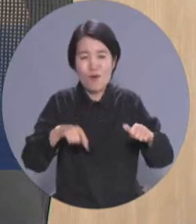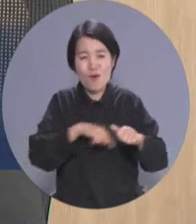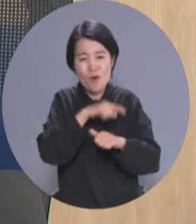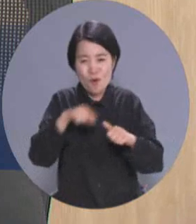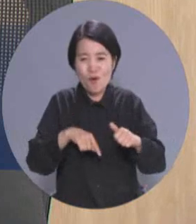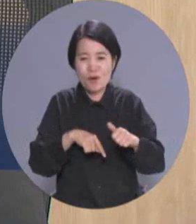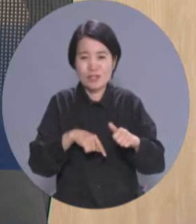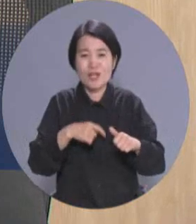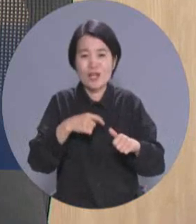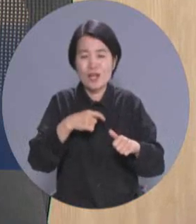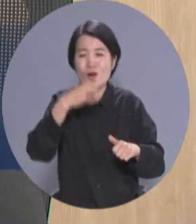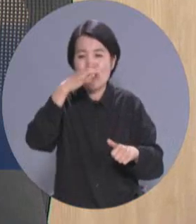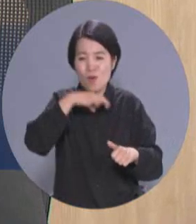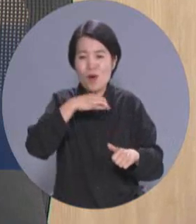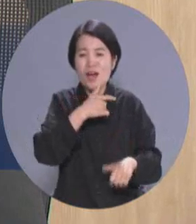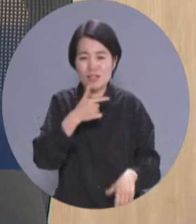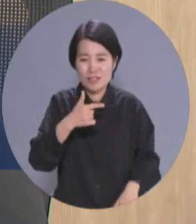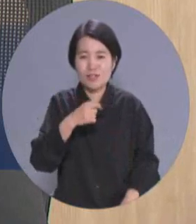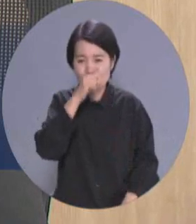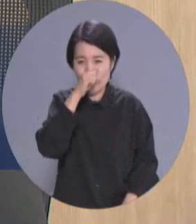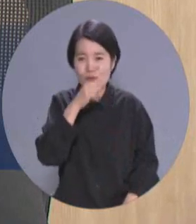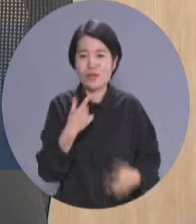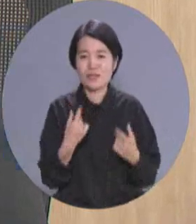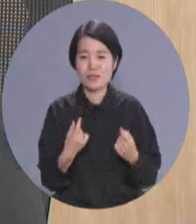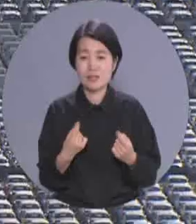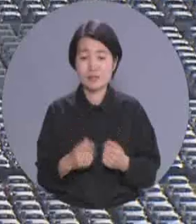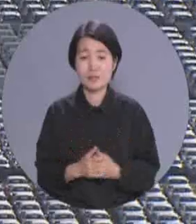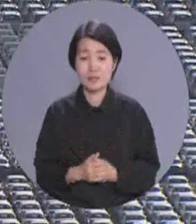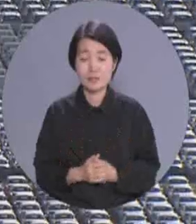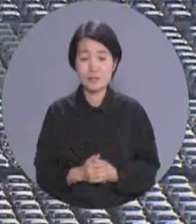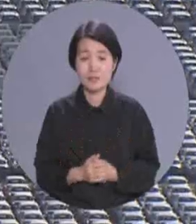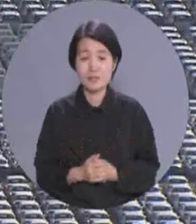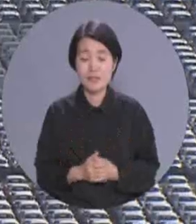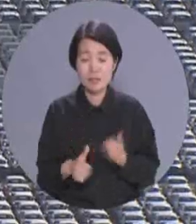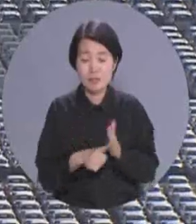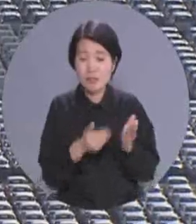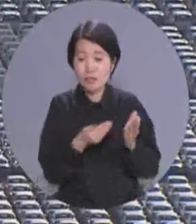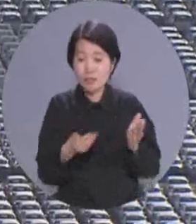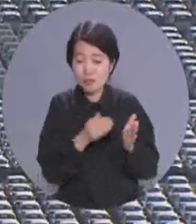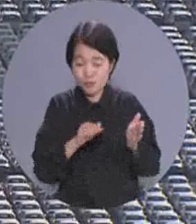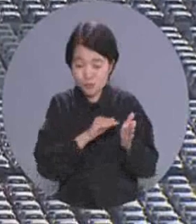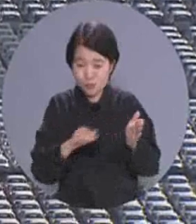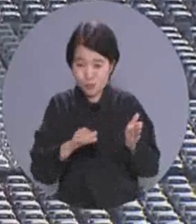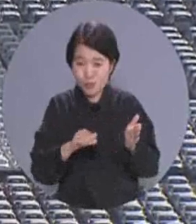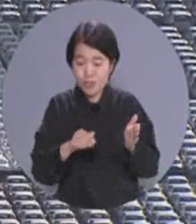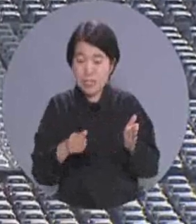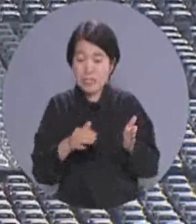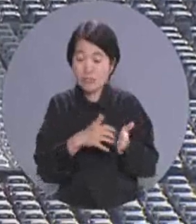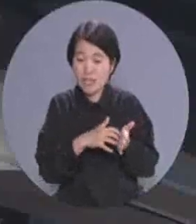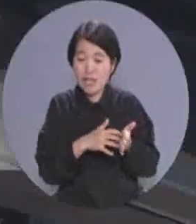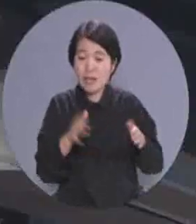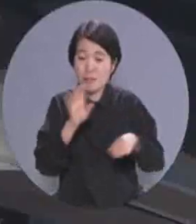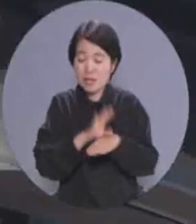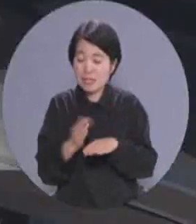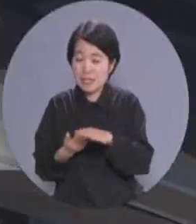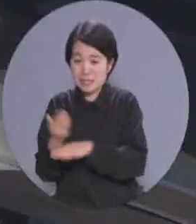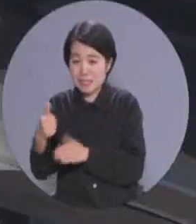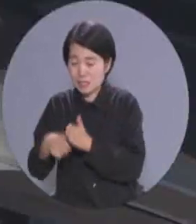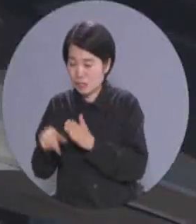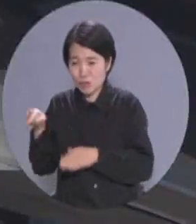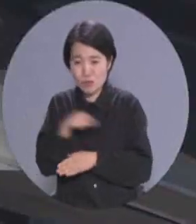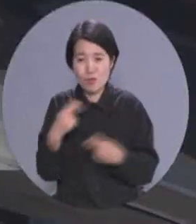부분이 아무 유리한 점으로 작용하는 거 같습니다 하역 횟수가 추가되는 자동차 환적 화물은 수출입 화물에 비해